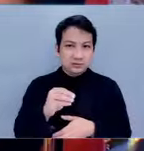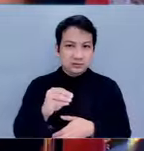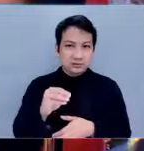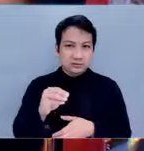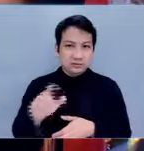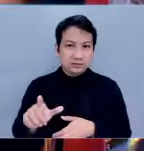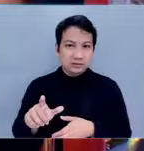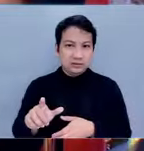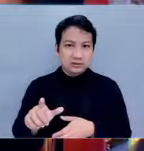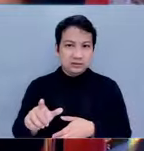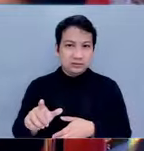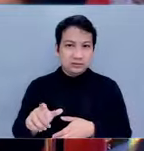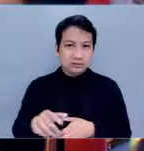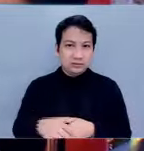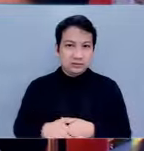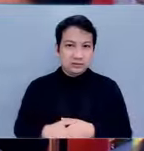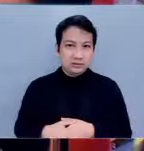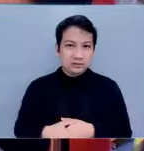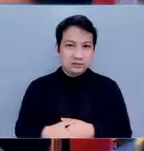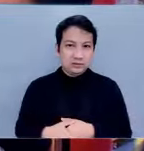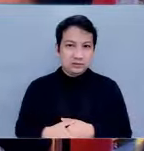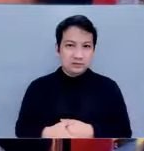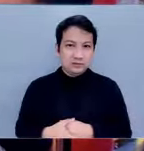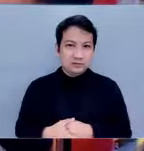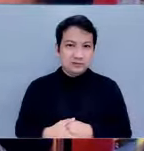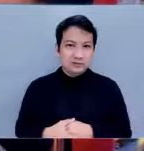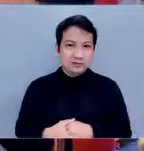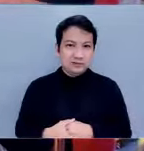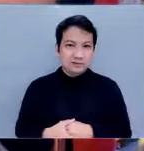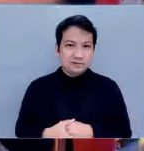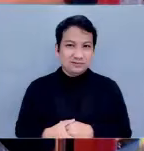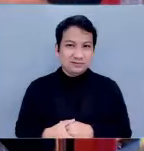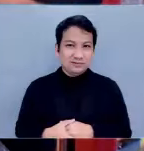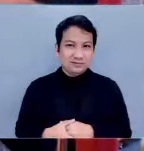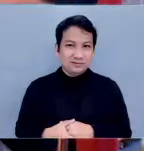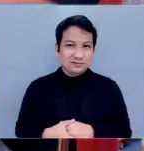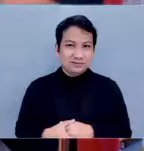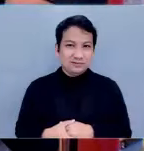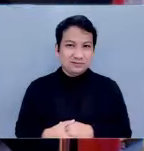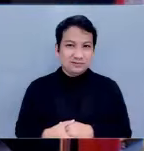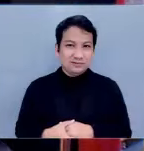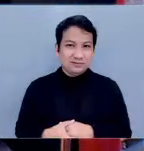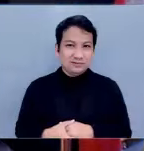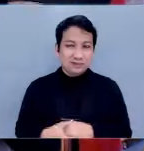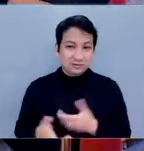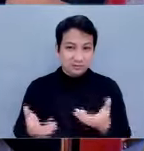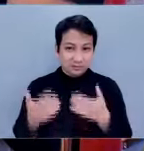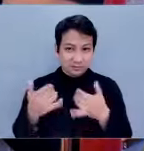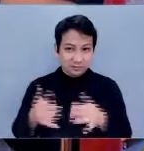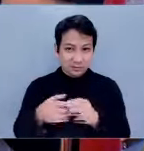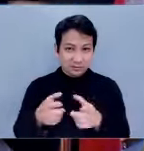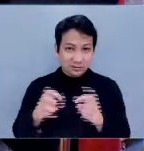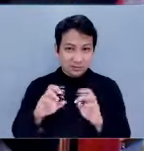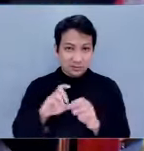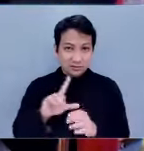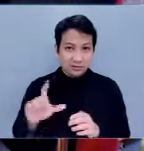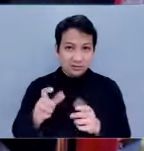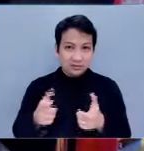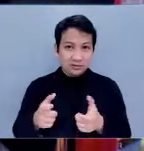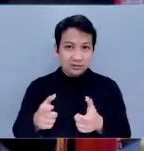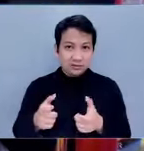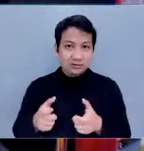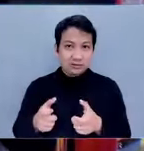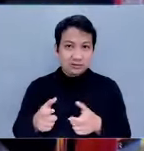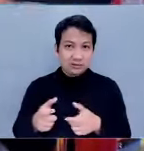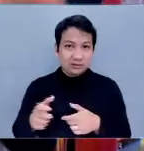siya? Umakit na siya sa mga kabataas eh. Diba? Hindi ko alam yung sa bahay, pag nasa ML yan, pagkakain na, tatawagan niya